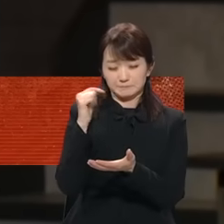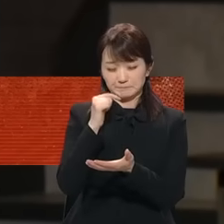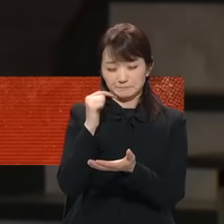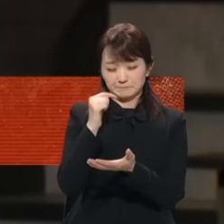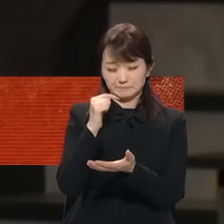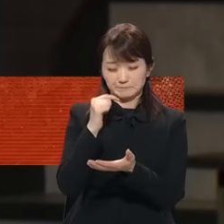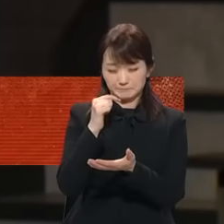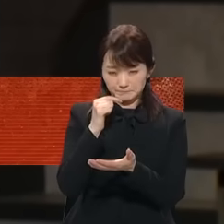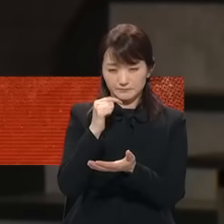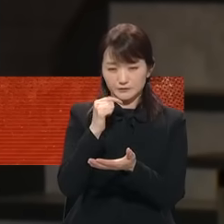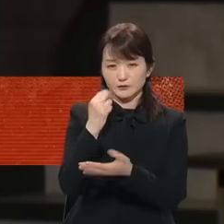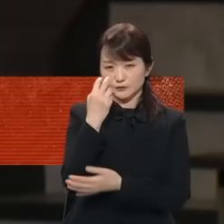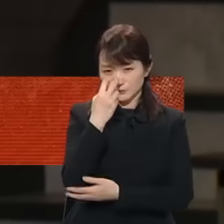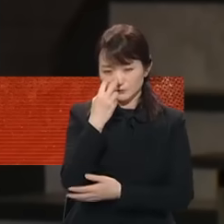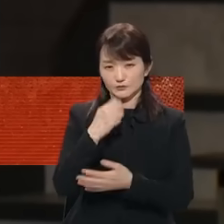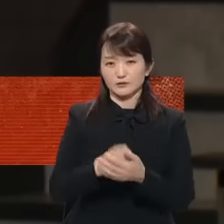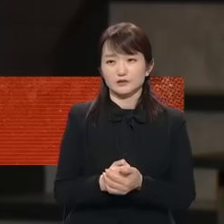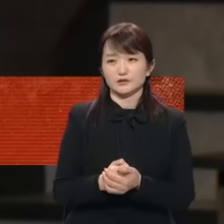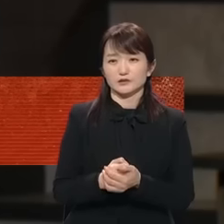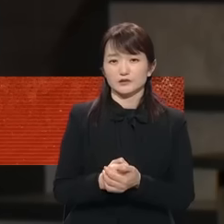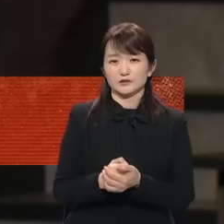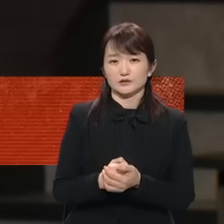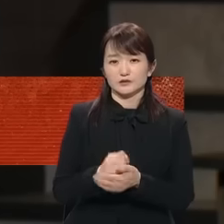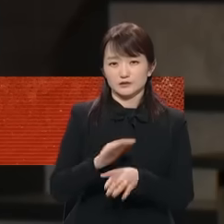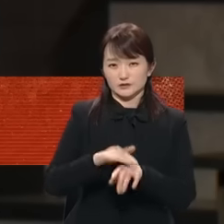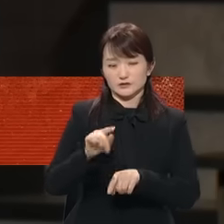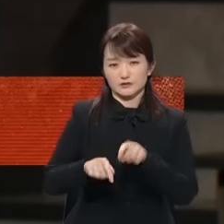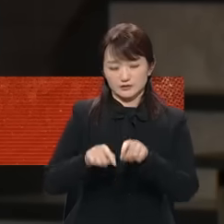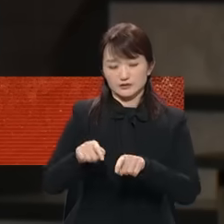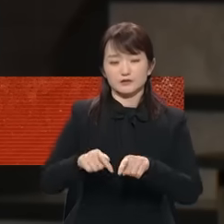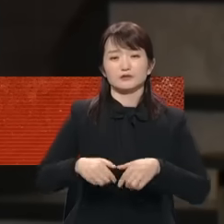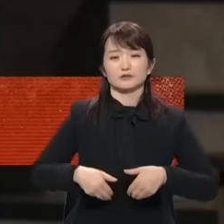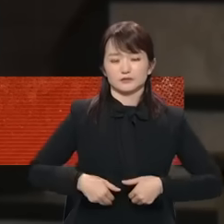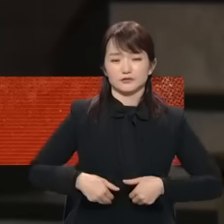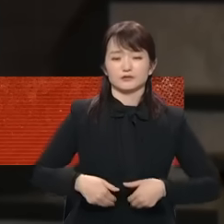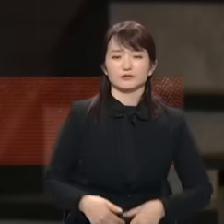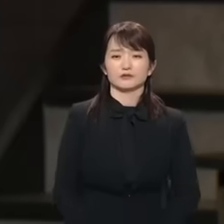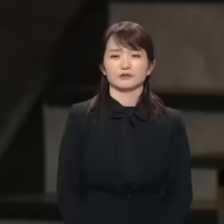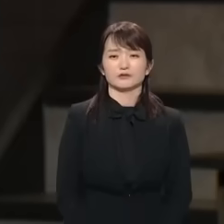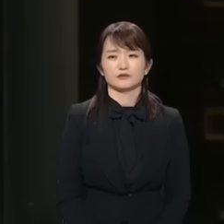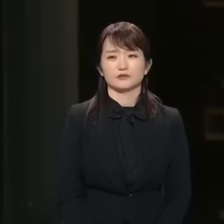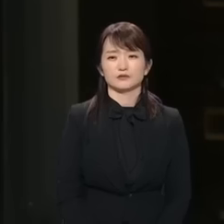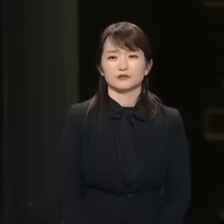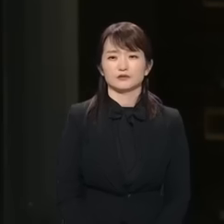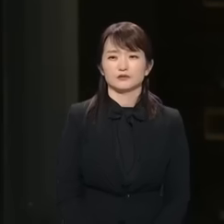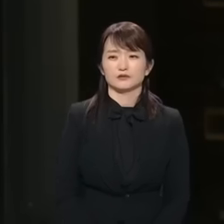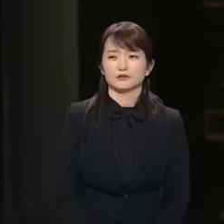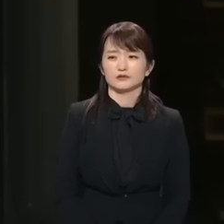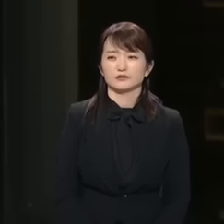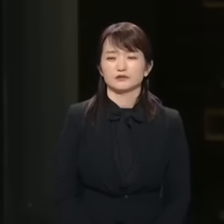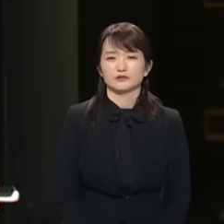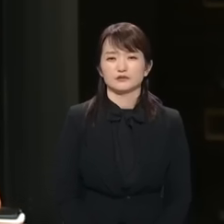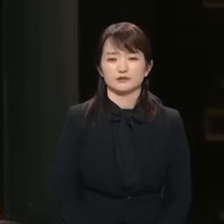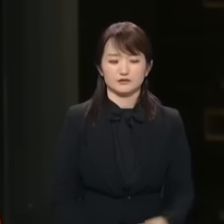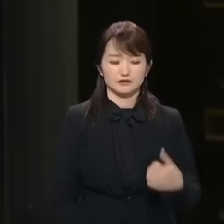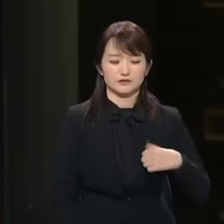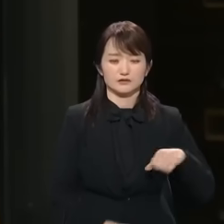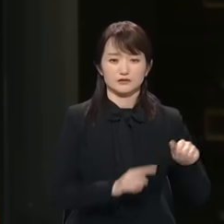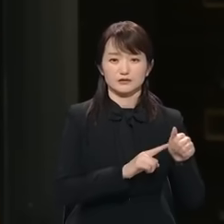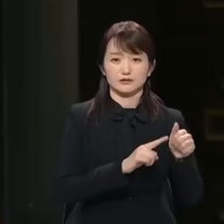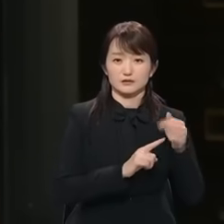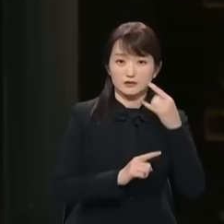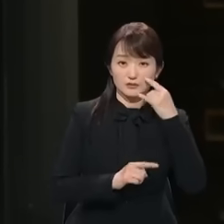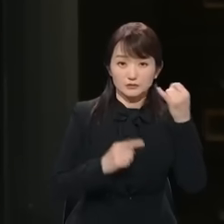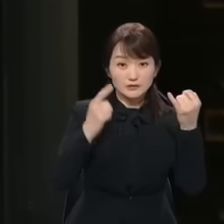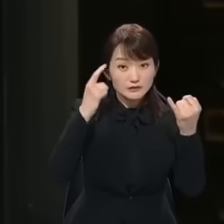적용해서 실 실행을 해야 될 그럴 필요가 제는 왔다라고 봅니다 예 양변 원사님이 고인의 아드님은 어머니를